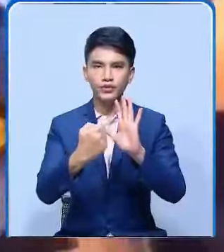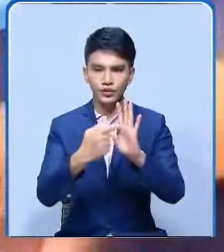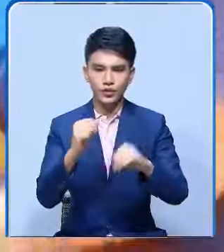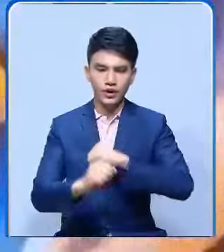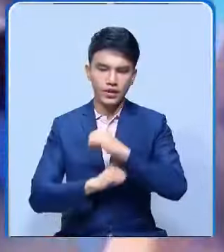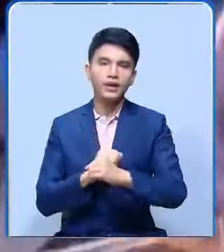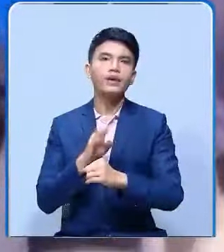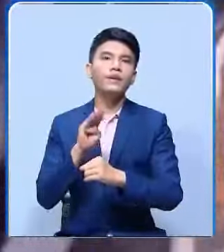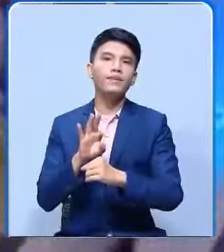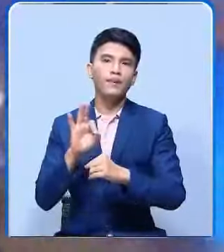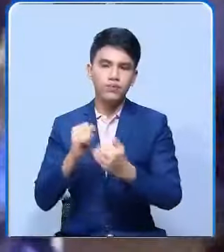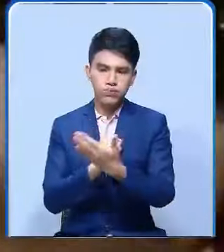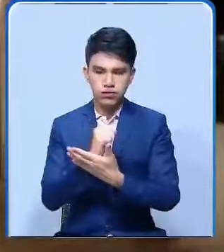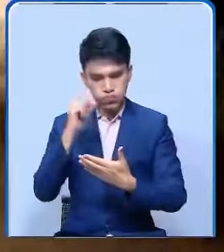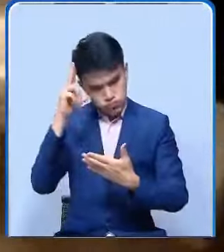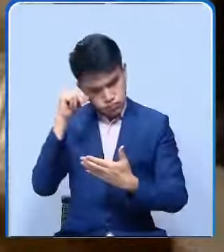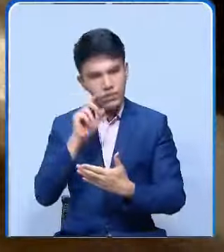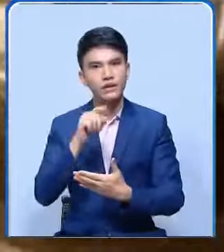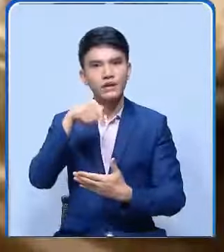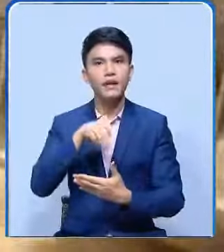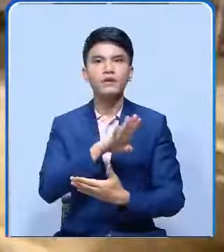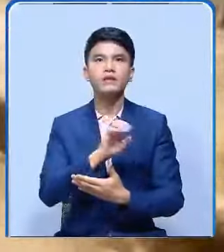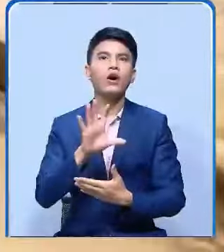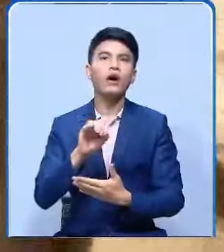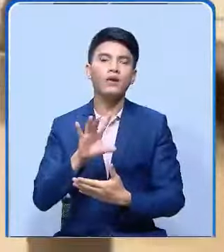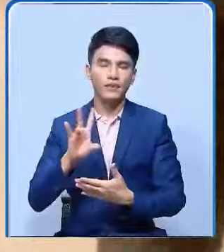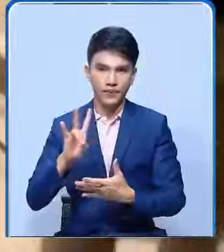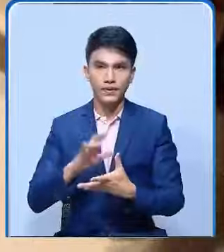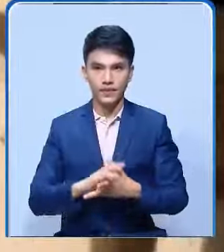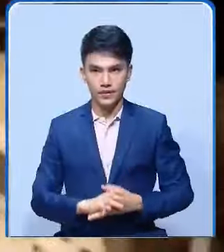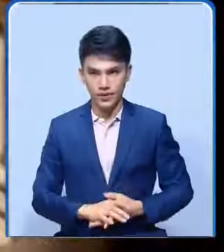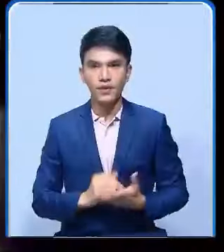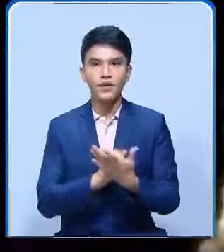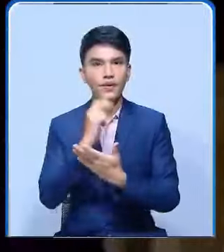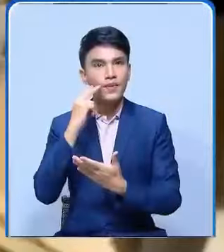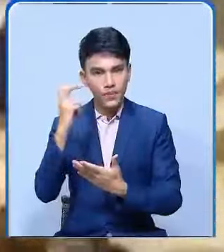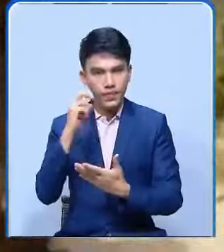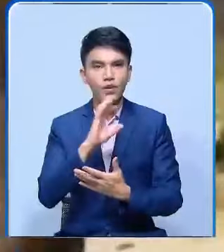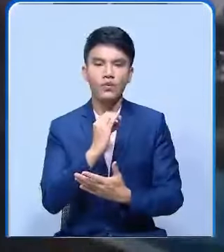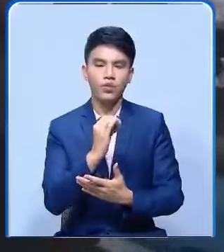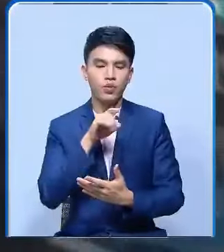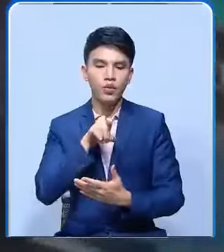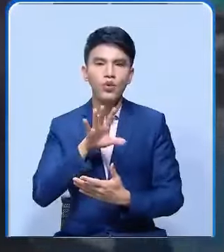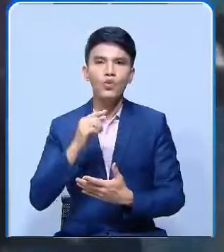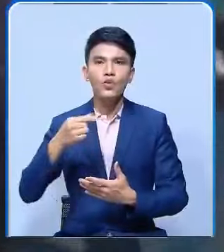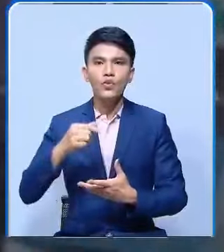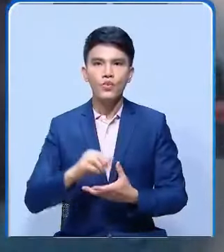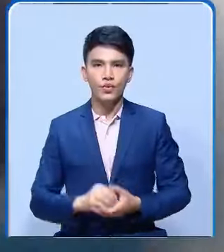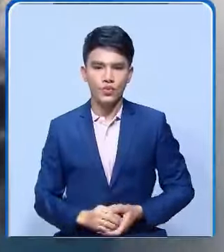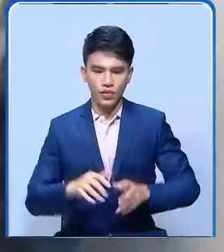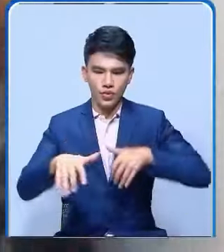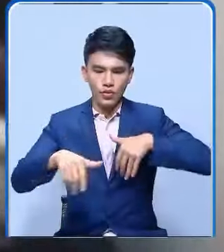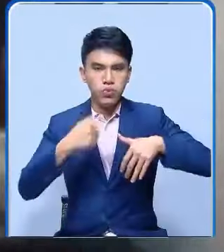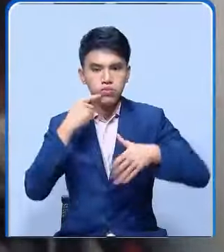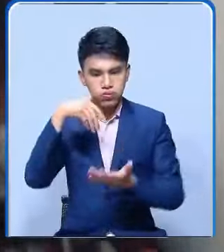ปีพร้อมยาบ้านะคะ 1,457 เม็ดมีไอซ์ด้วย 0.5 กรัมหลังจากที่ชาวบ้านร้องเรียนผ่านศูนย์ด